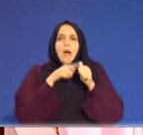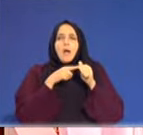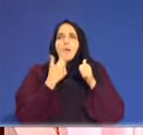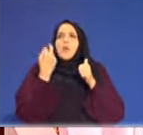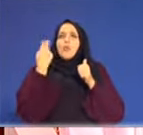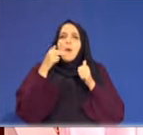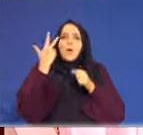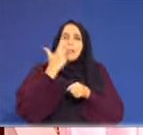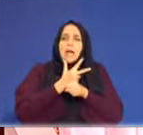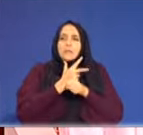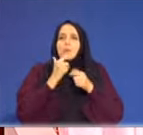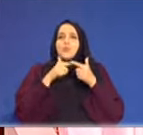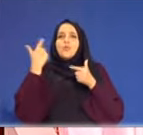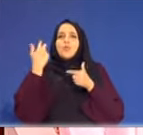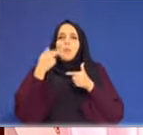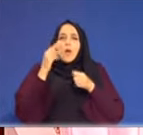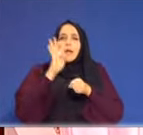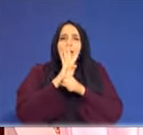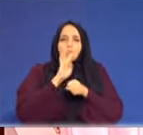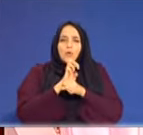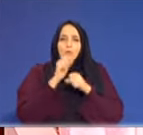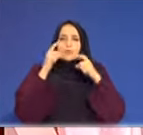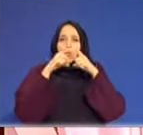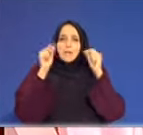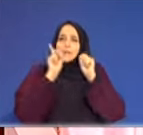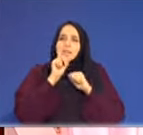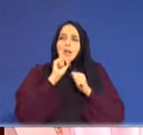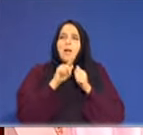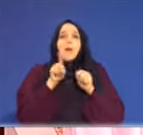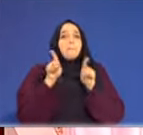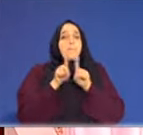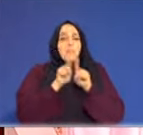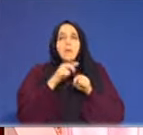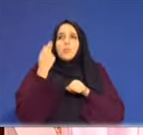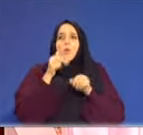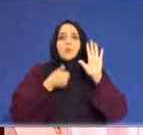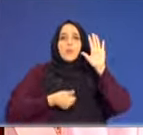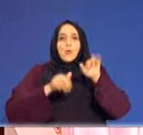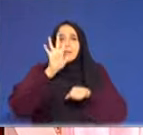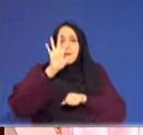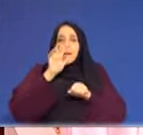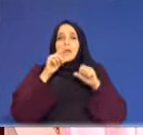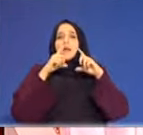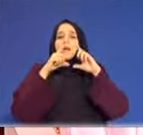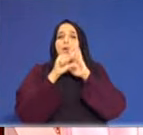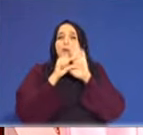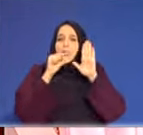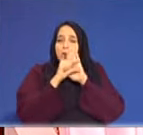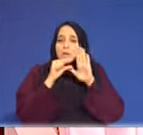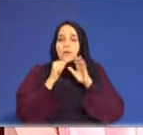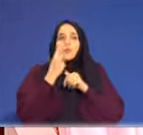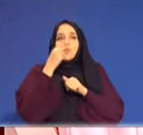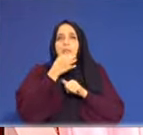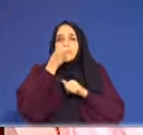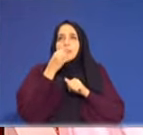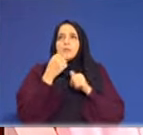الآية 13 والآية 14 من سورة النساء، وكذلك الآية 65 التي تشير إليها بطريقة أخرى. نعم. ربنا